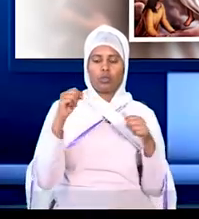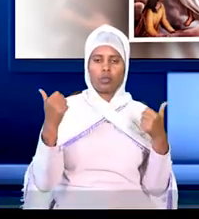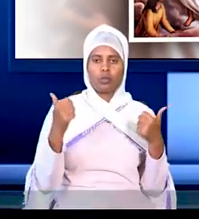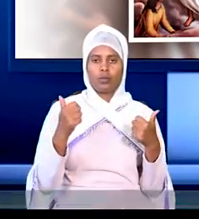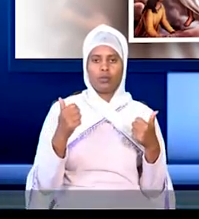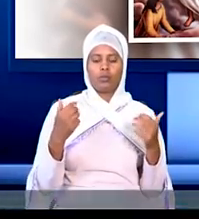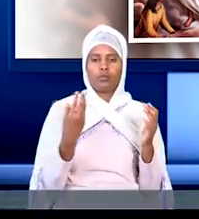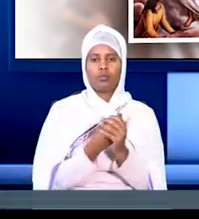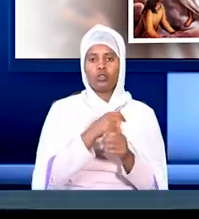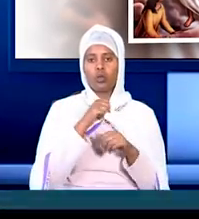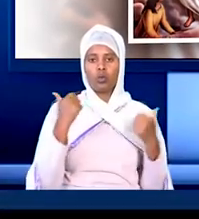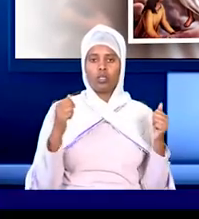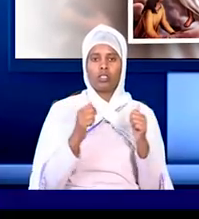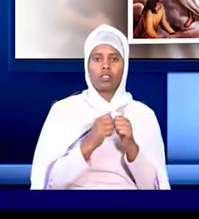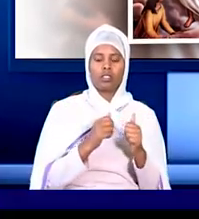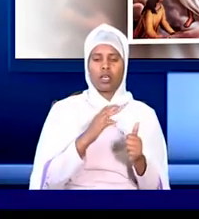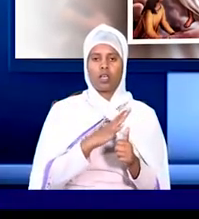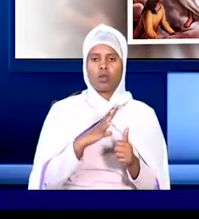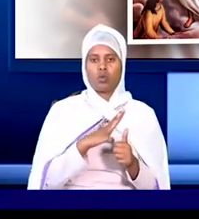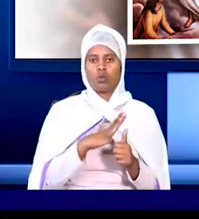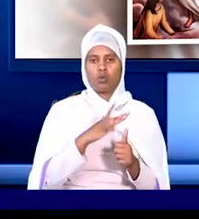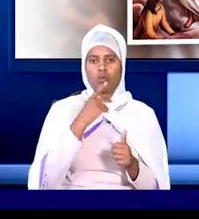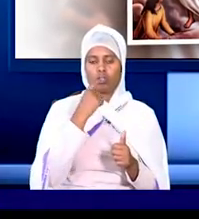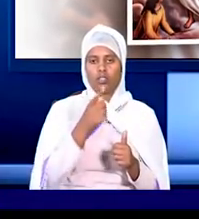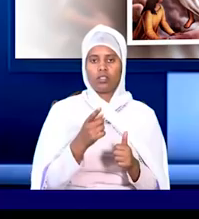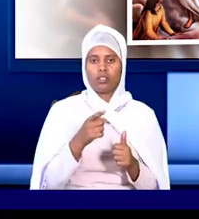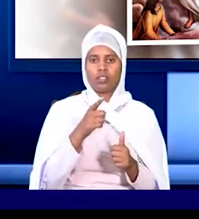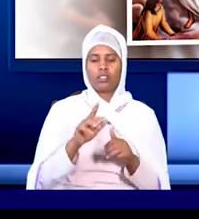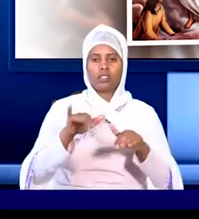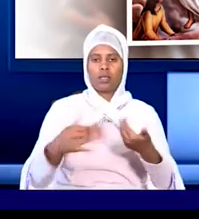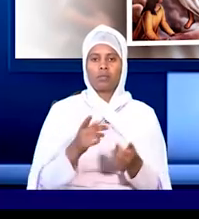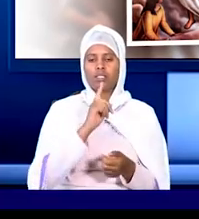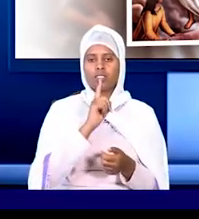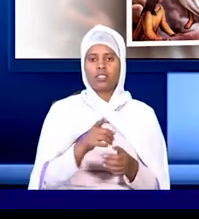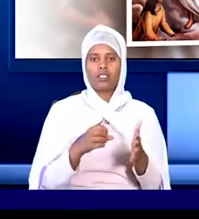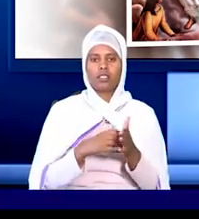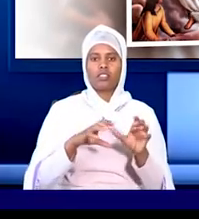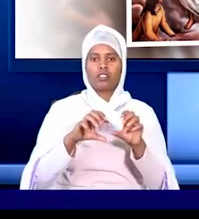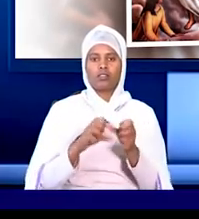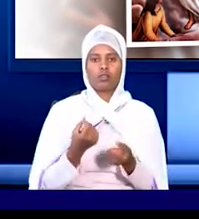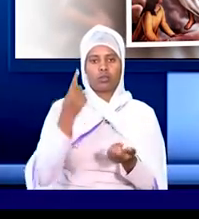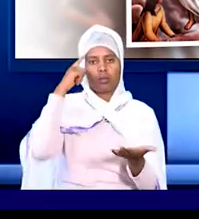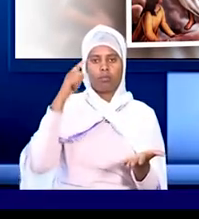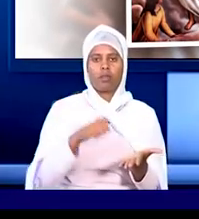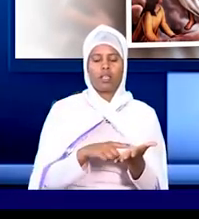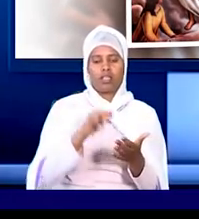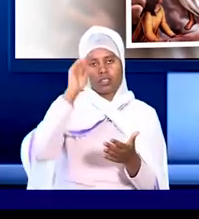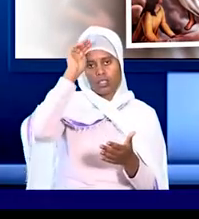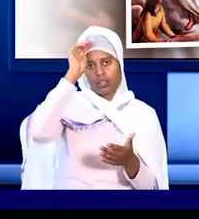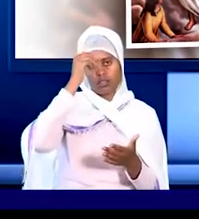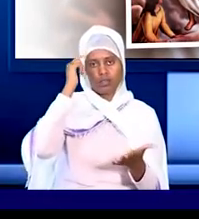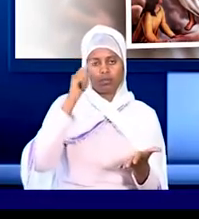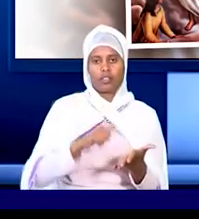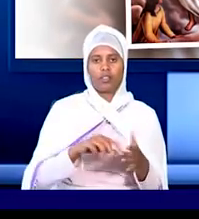ኣበየ ኣለኻ ብማለት ፀውዖ እሞ ምፀውዖ እኒኹ እኒኹ እቲ ድሃብካ ንትእዛዝ ስለ